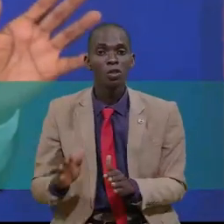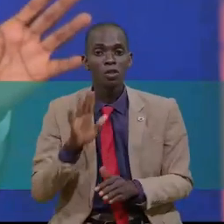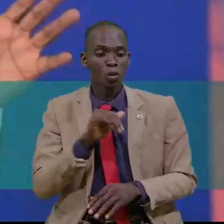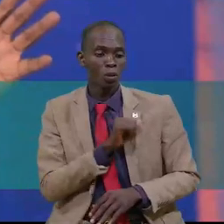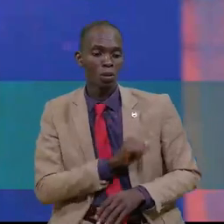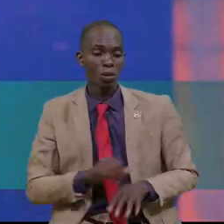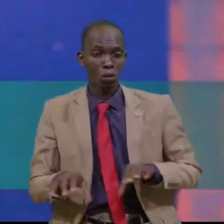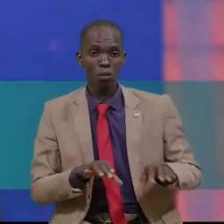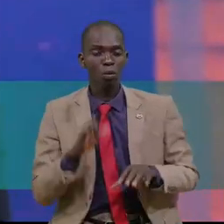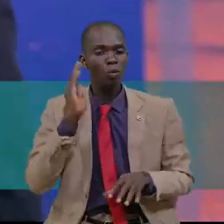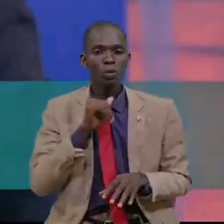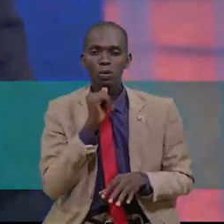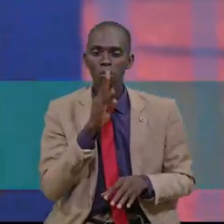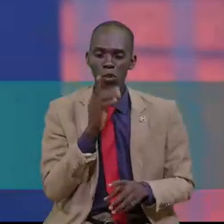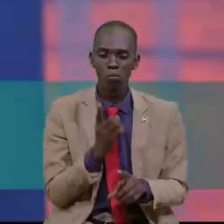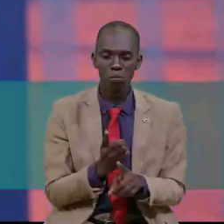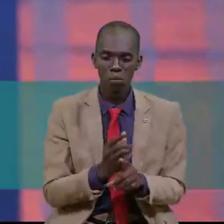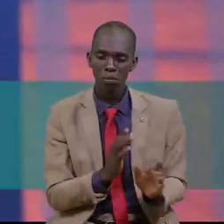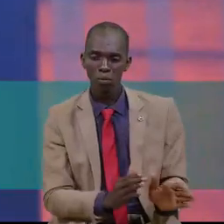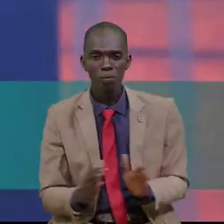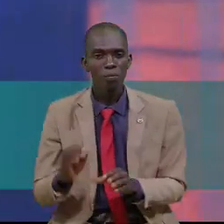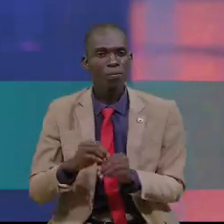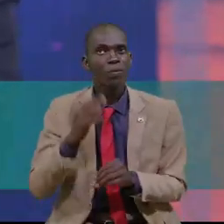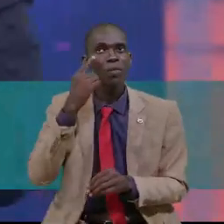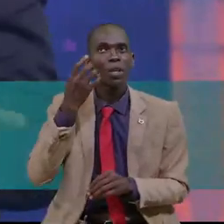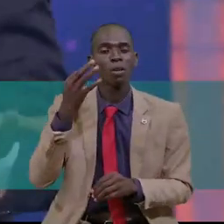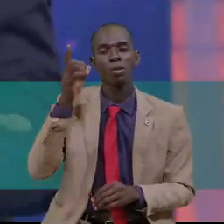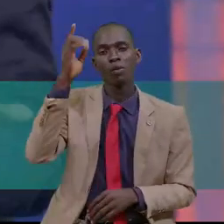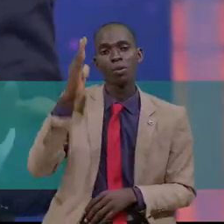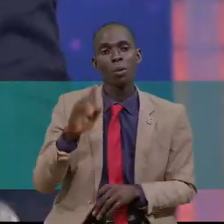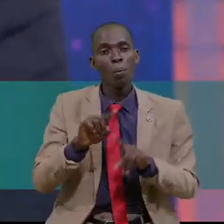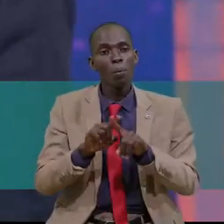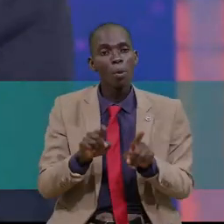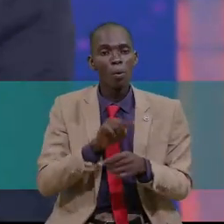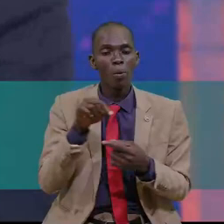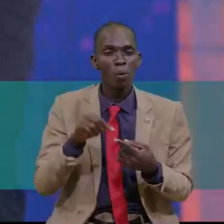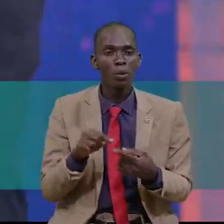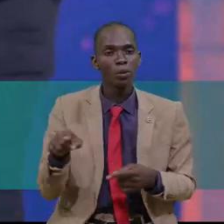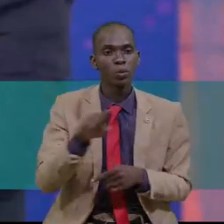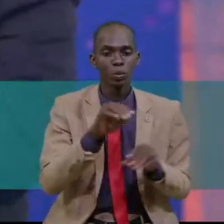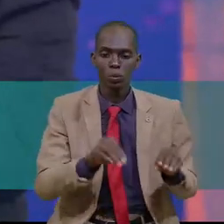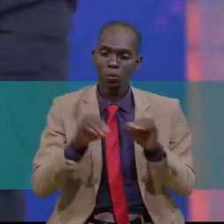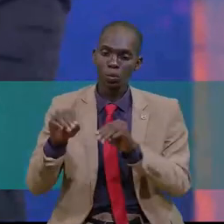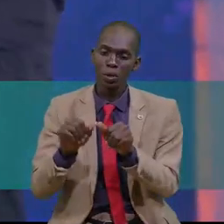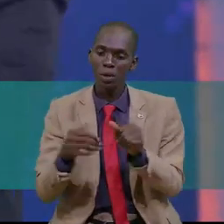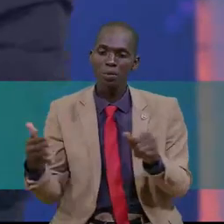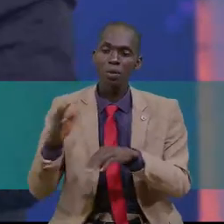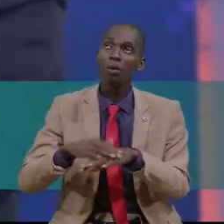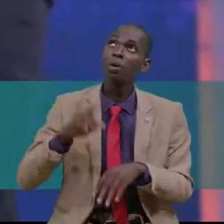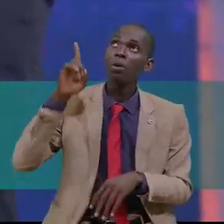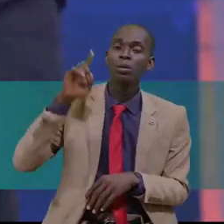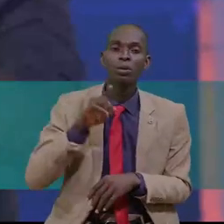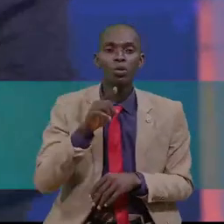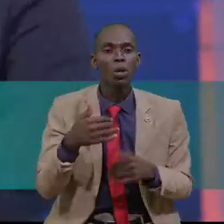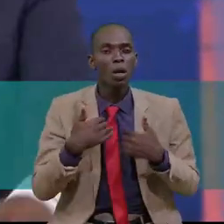Vos actions ne seront pas ordonnées aux yeux de Dieu. Mais quand vous placez toutes choses sur lui,